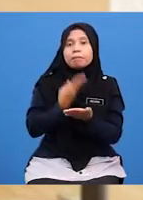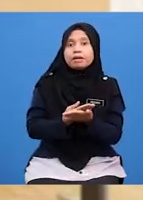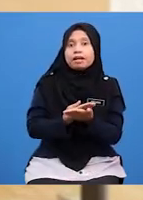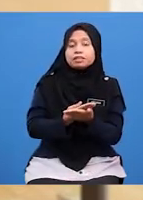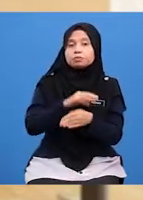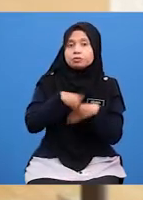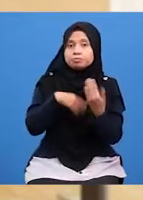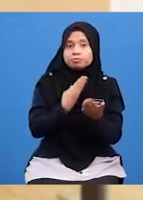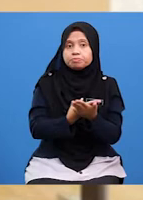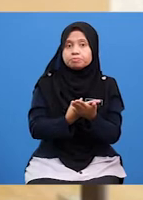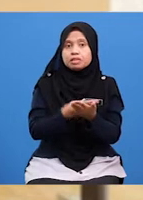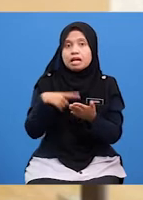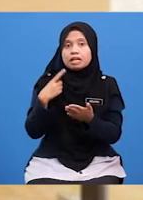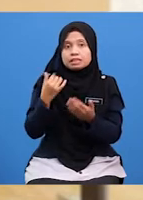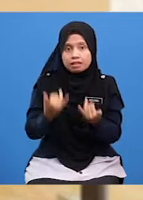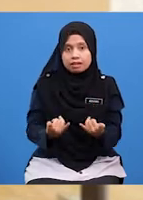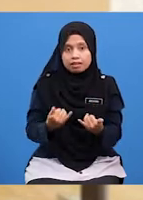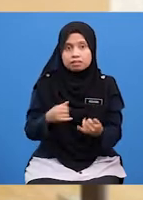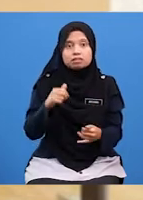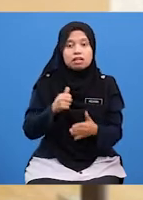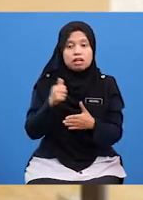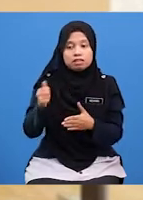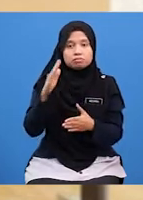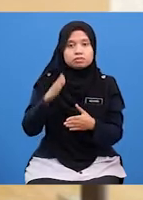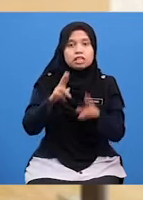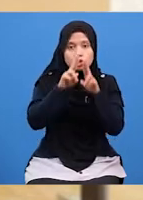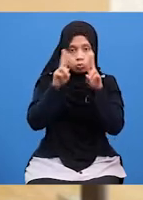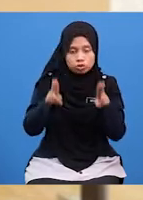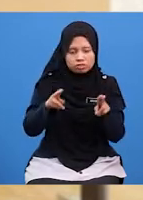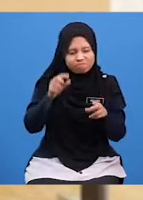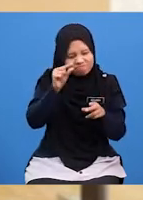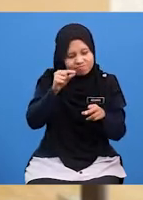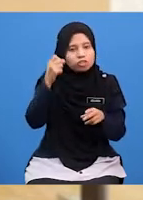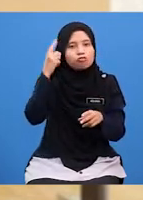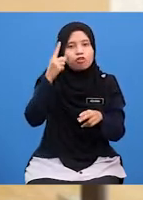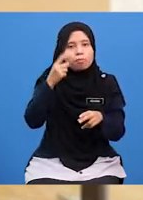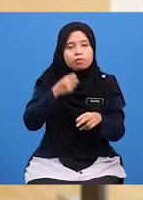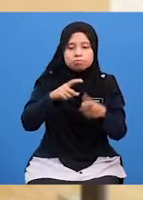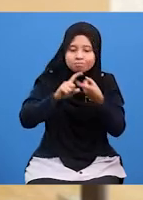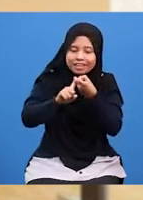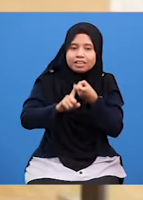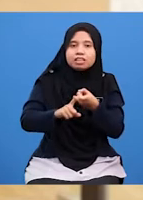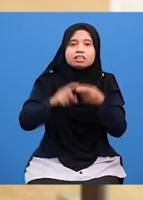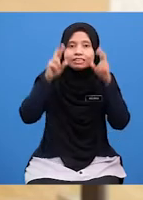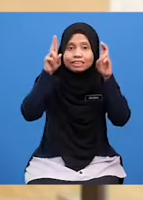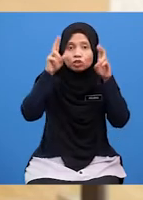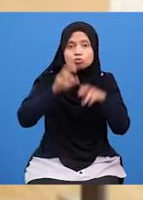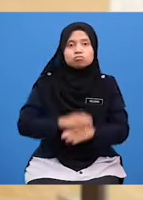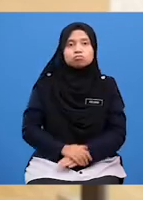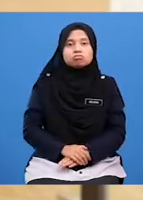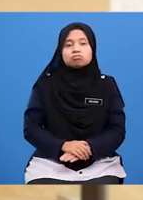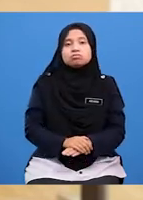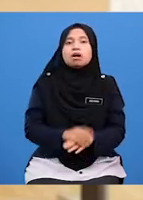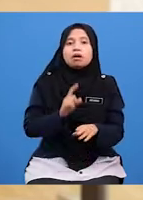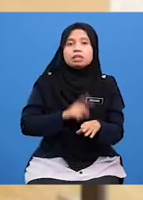Baiklah, para pelajar. Kini anda akan diuji sedikit pemahaman berkaitan dengan subtopik tadi,